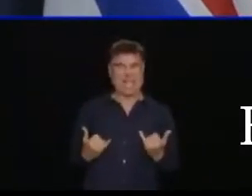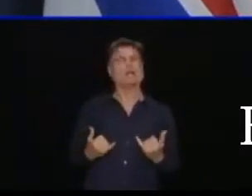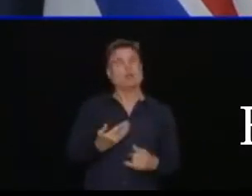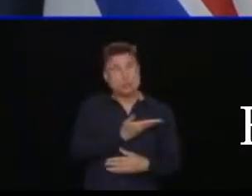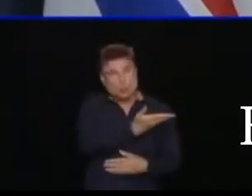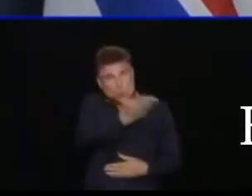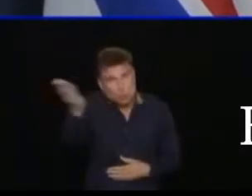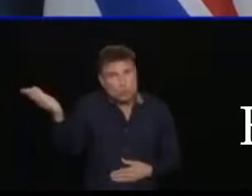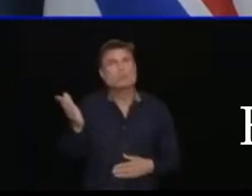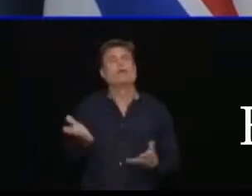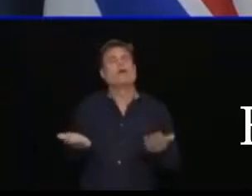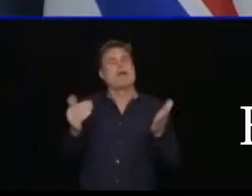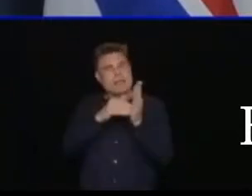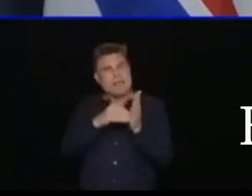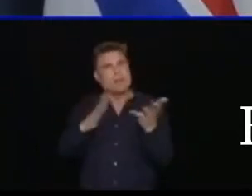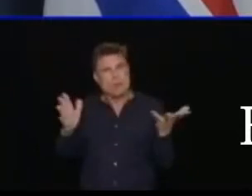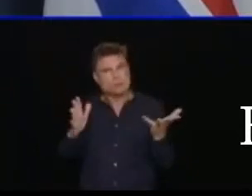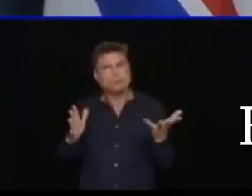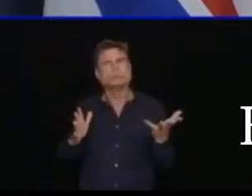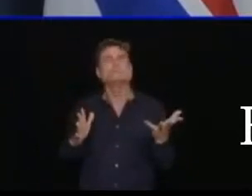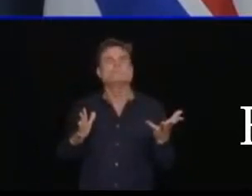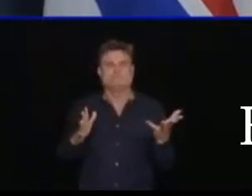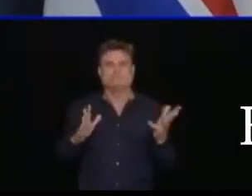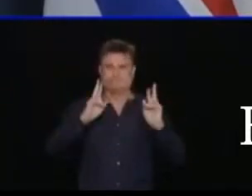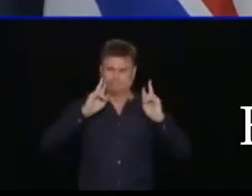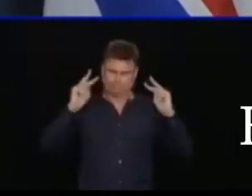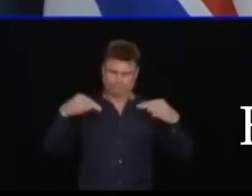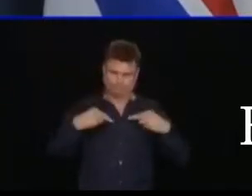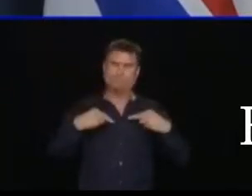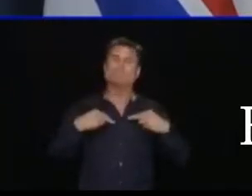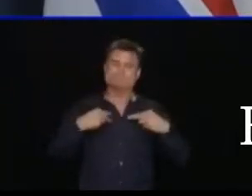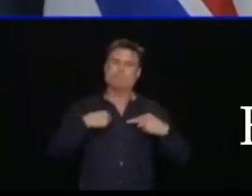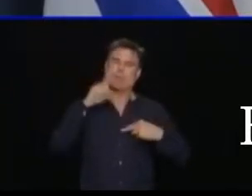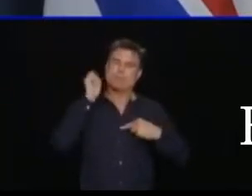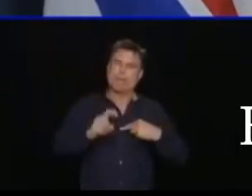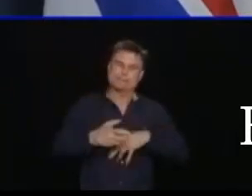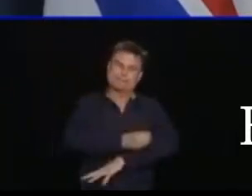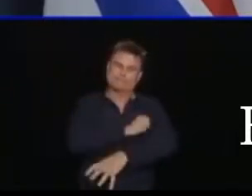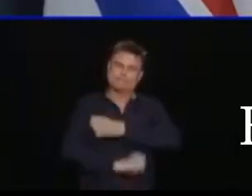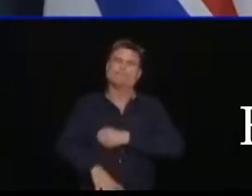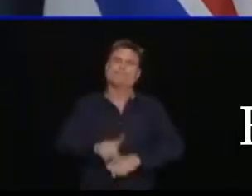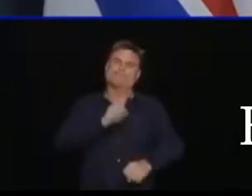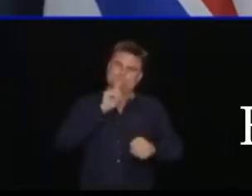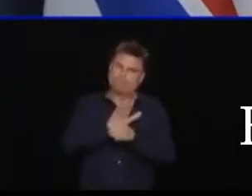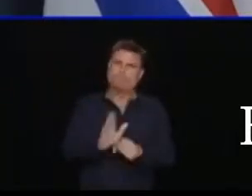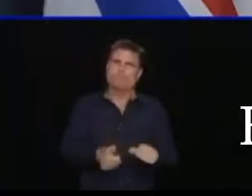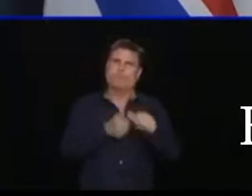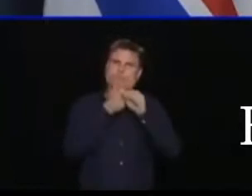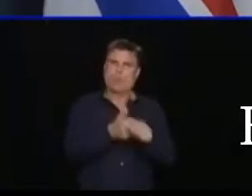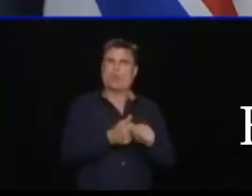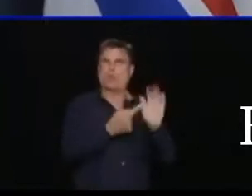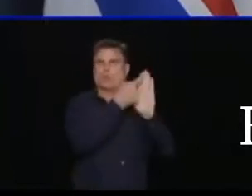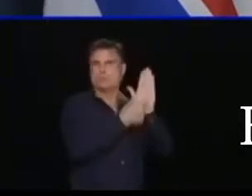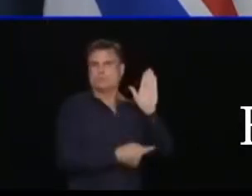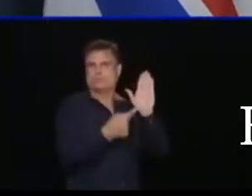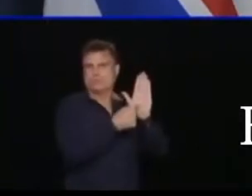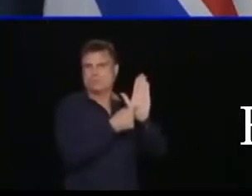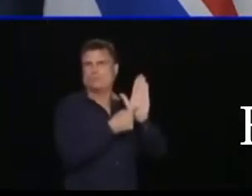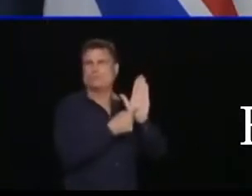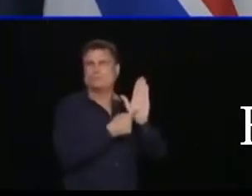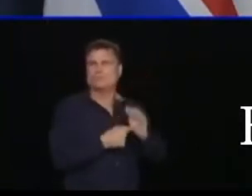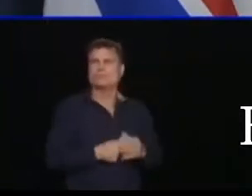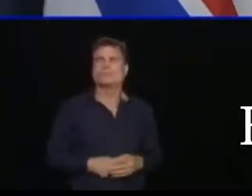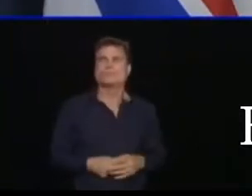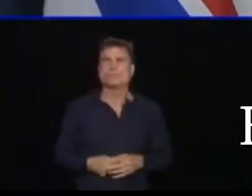modeling today. 那么今天也是大家谈到了这个模型分析。 The reproductive rate is higher than 1. And we have to together